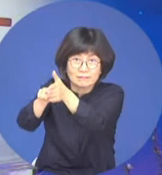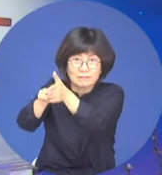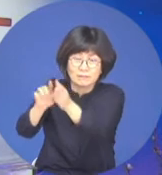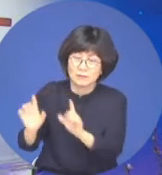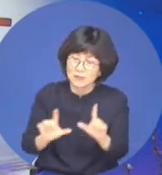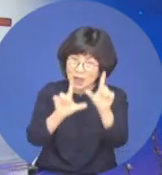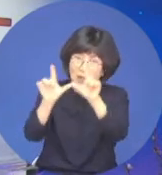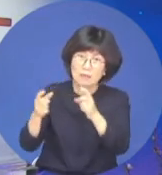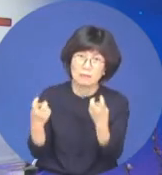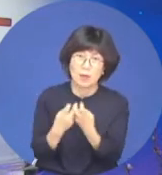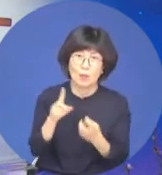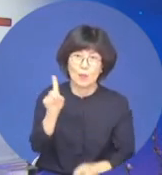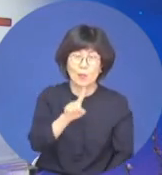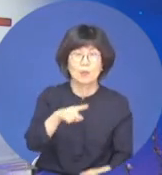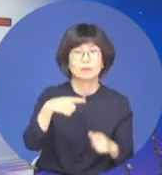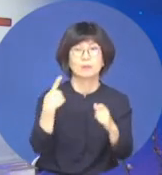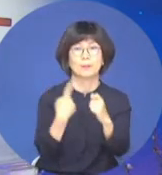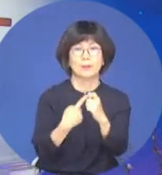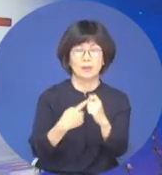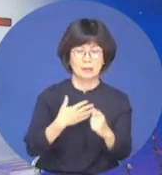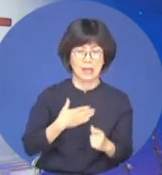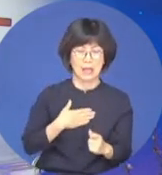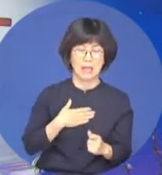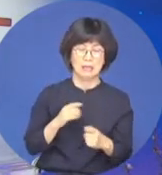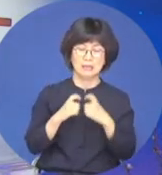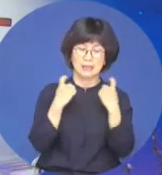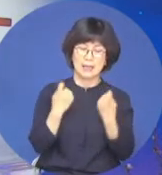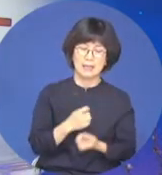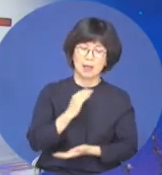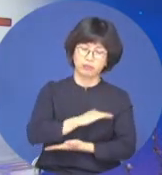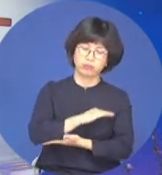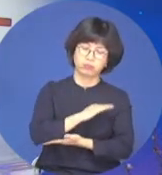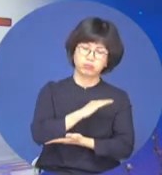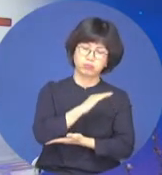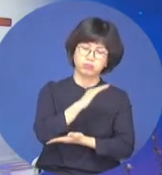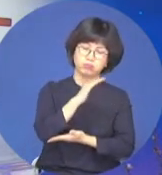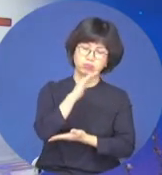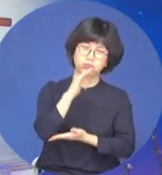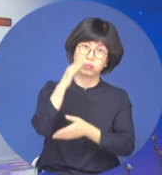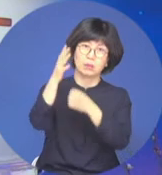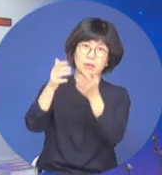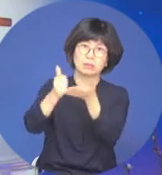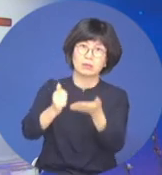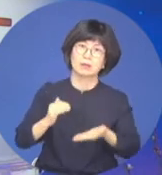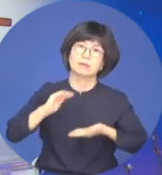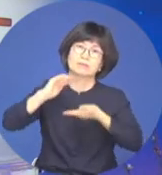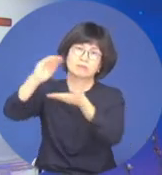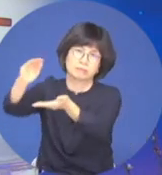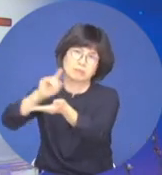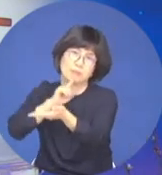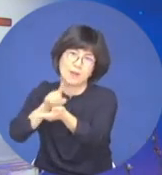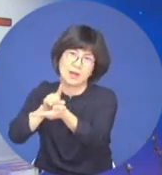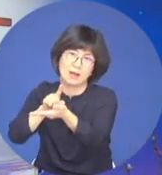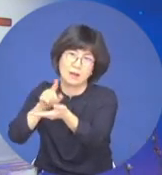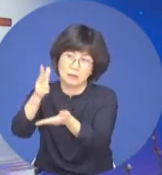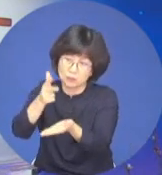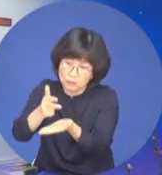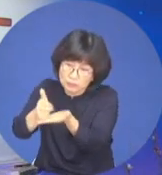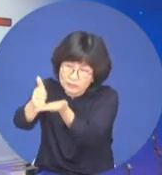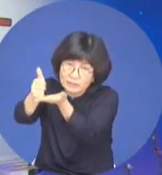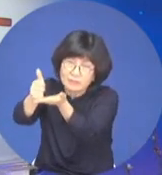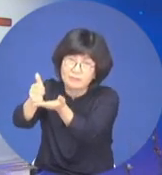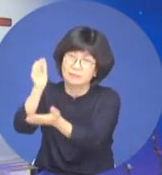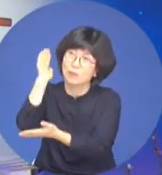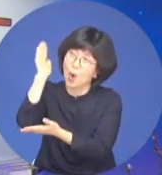우리의 모든 이야기를 전능하신 하나님께 말씀을 드리는 것입니다. 주님께 이야기하고 주님의 이야기를 들으며